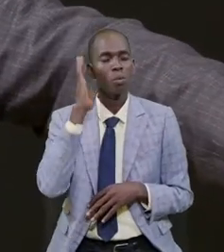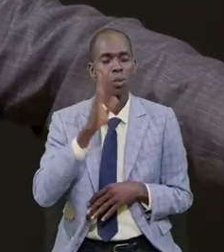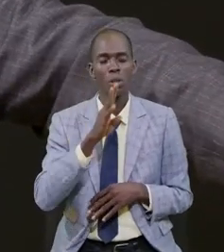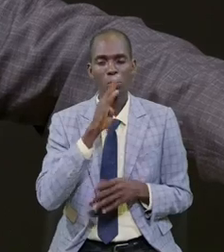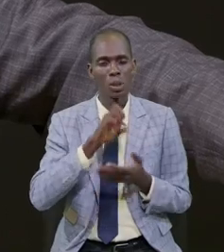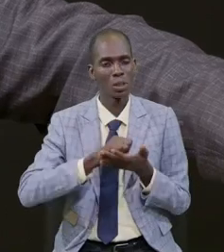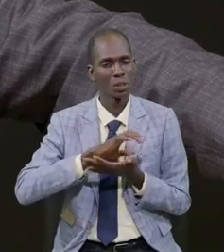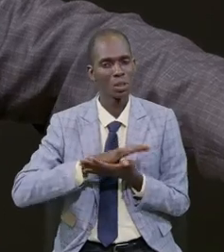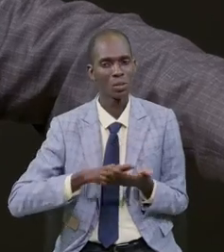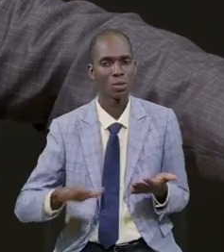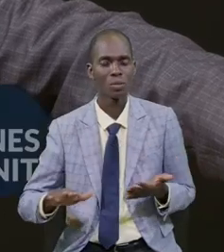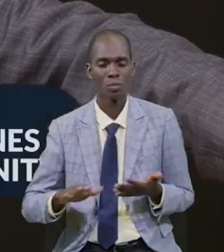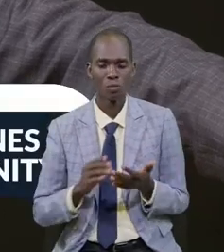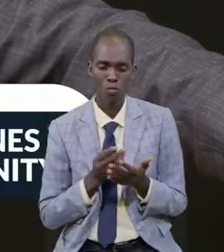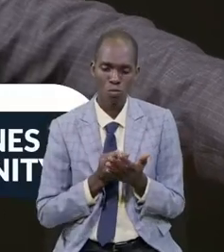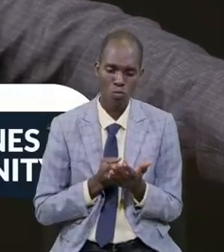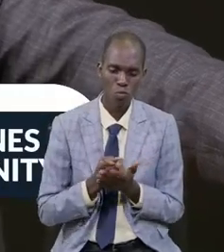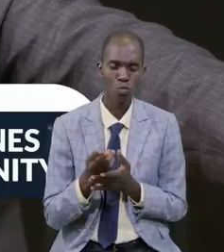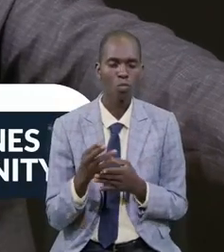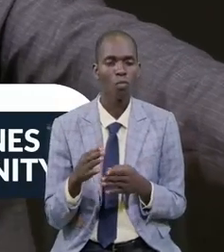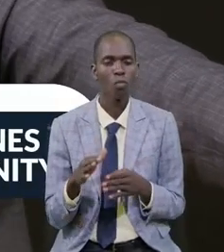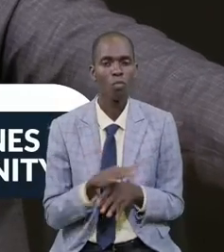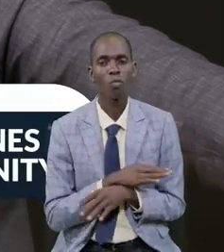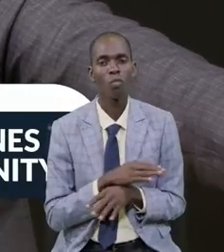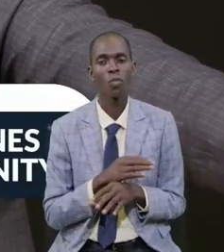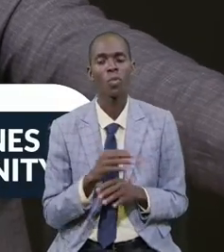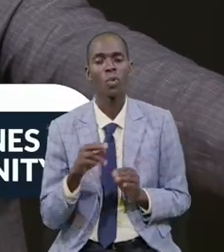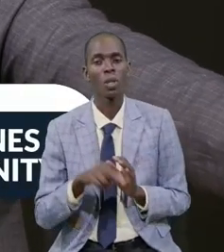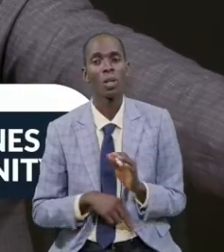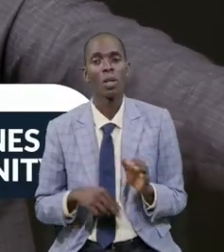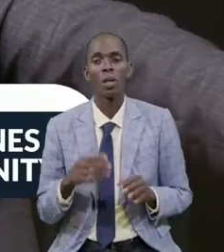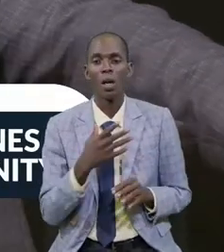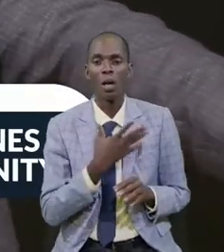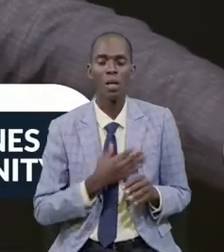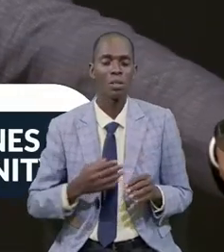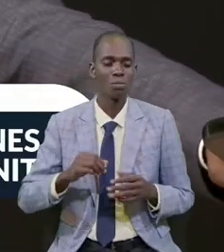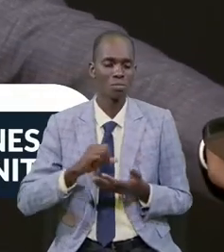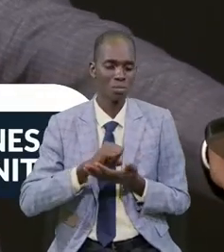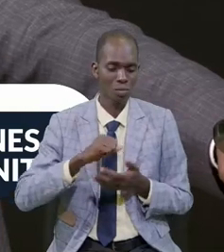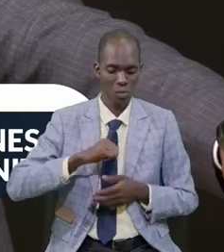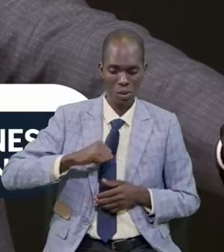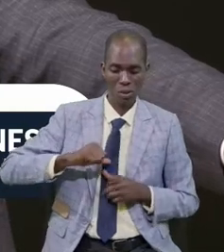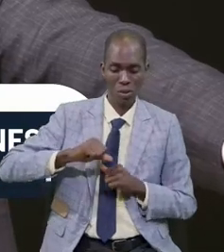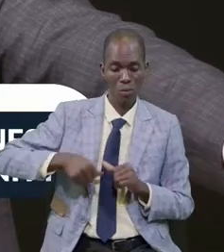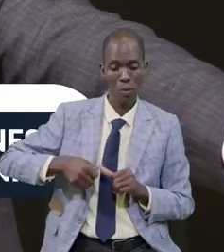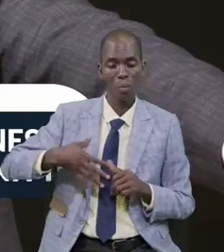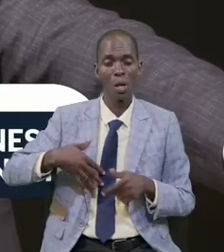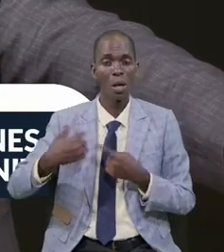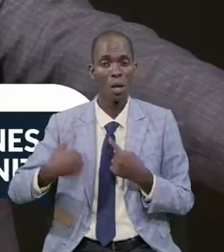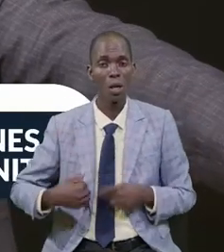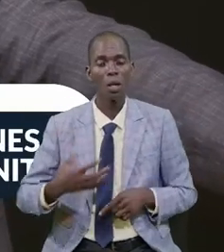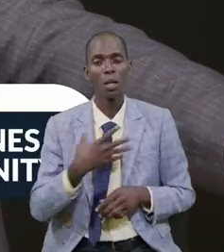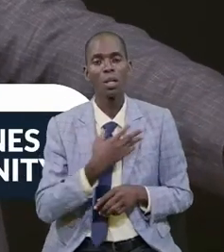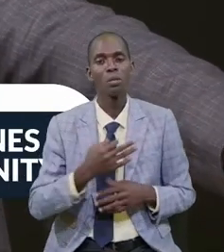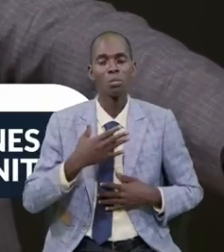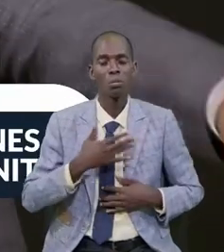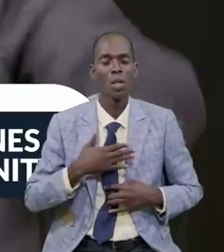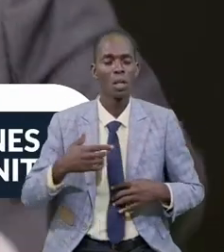et sincère et intègre. Circoncis mon cœur et ma langue